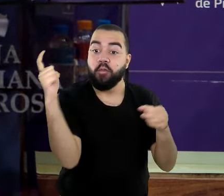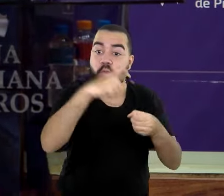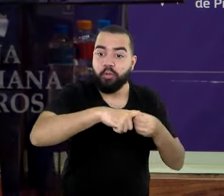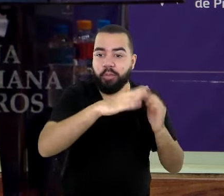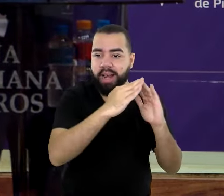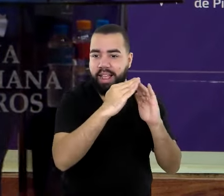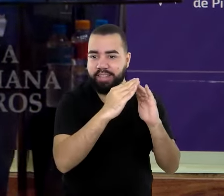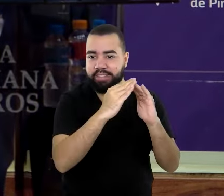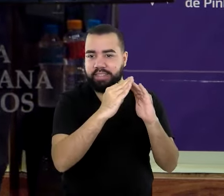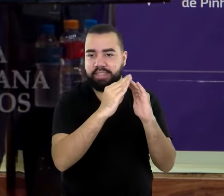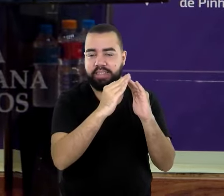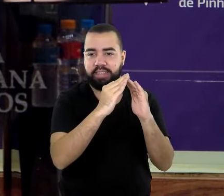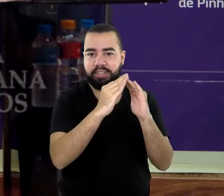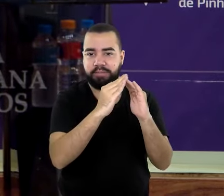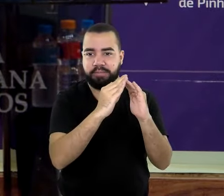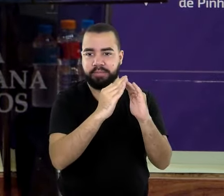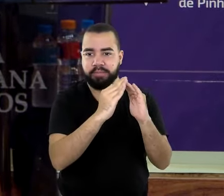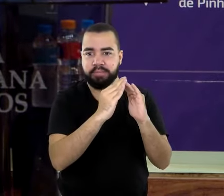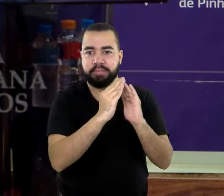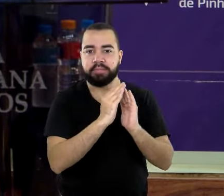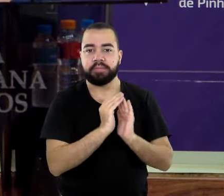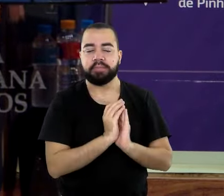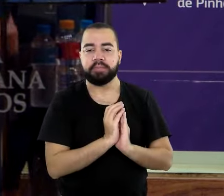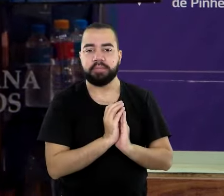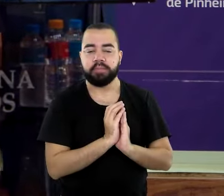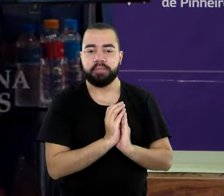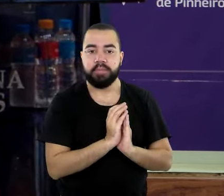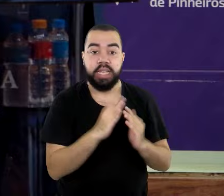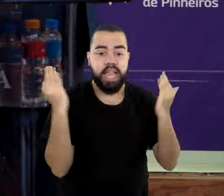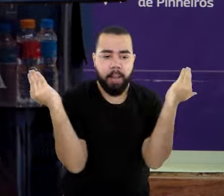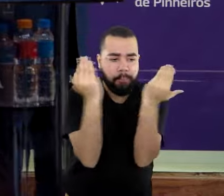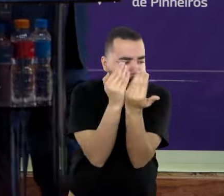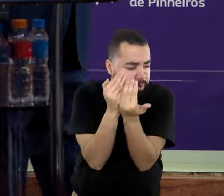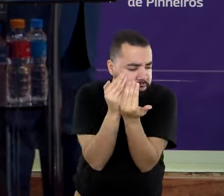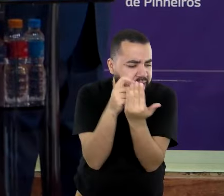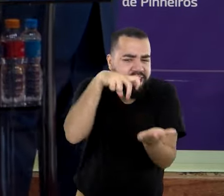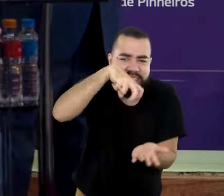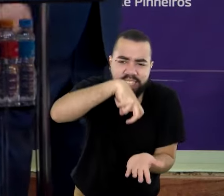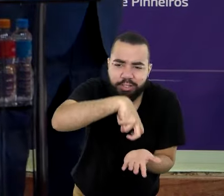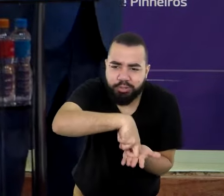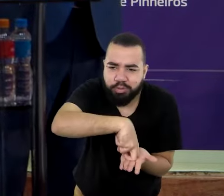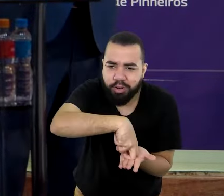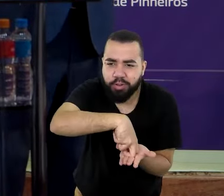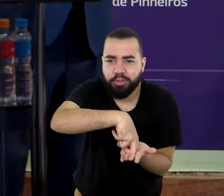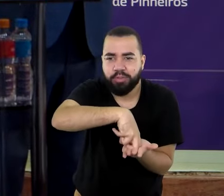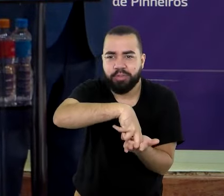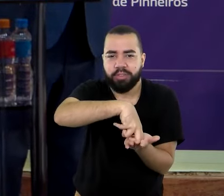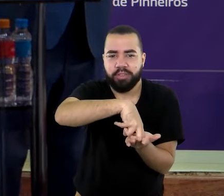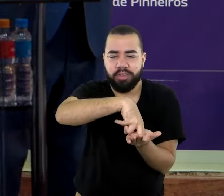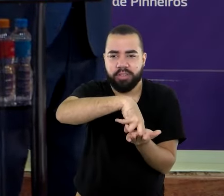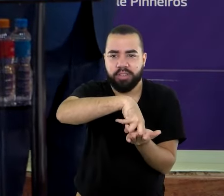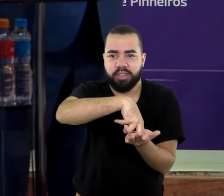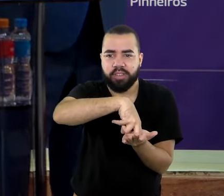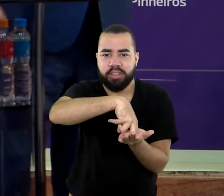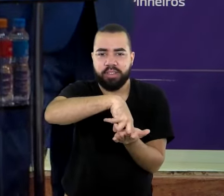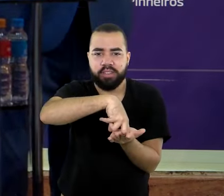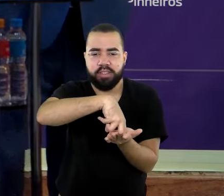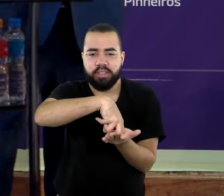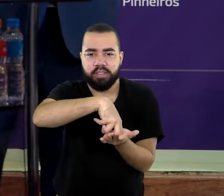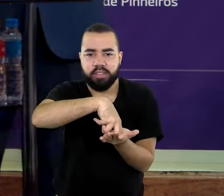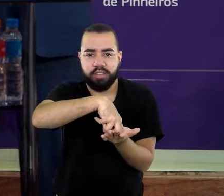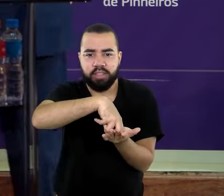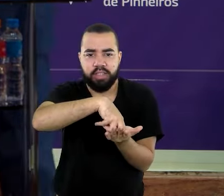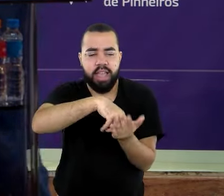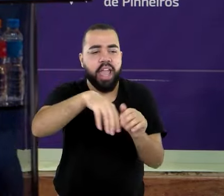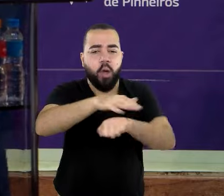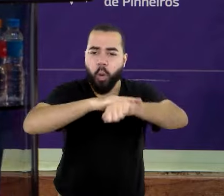casa. 문을 잠그고 무릎을 꿇었습니다. E fechou a porta e se ajoelhou. 하나님 앞에 기도했다는 것입니다.